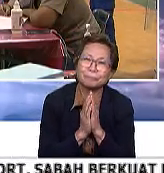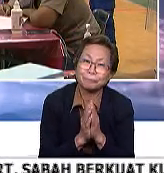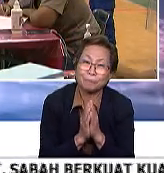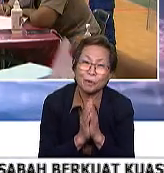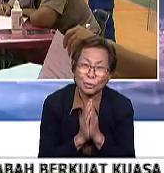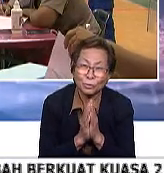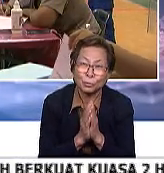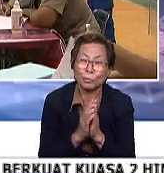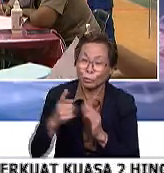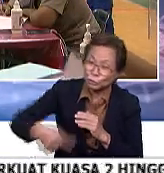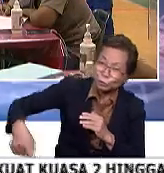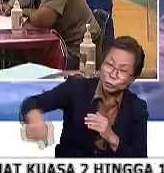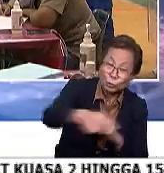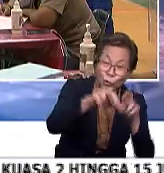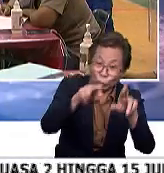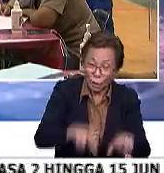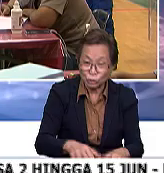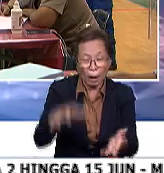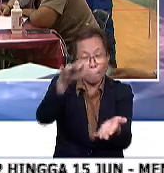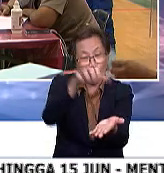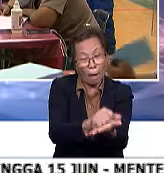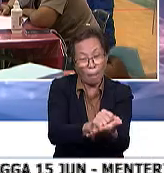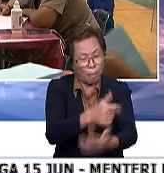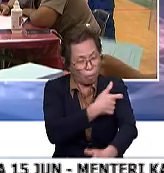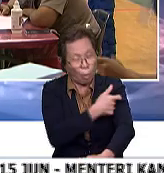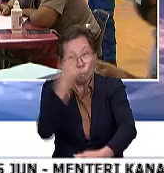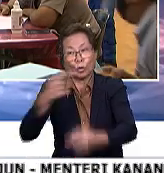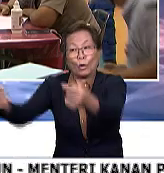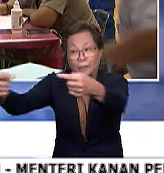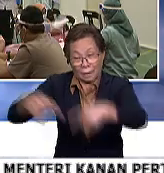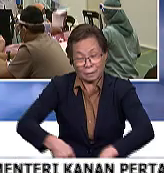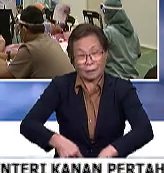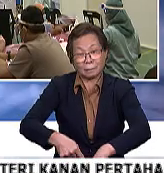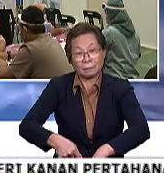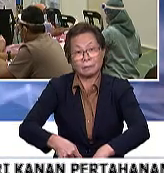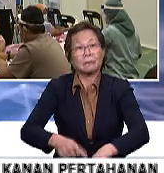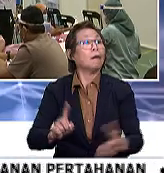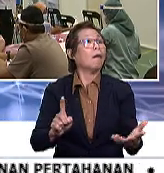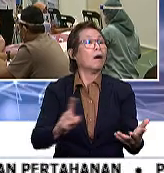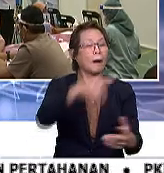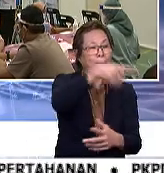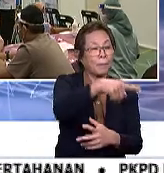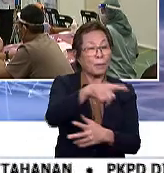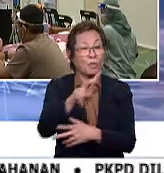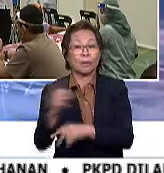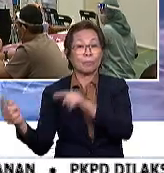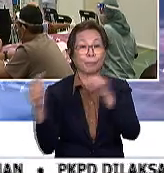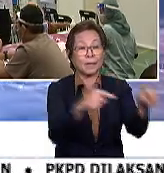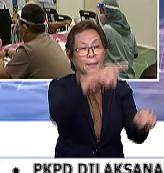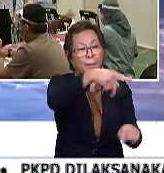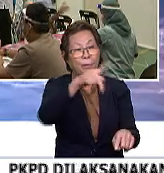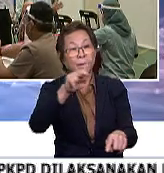supaya rakyat yang telah mendapat tempahan bexin untuk HD dimana-mana pusat pemberian vaksin